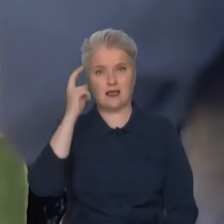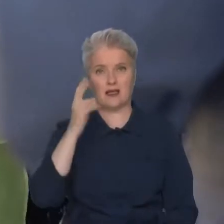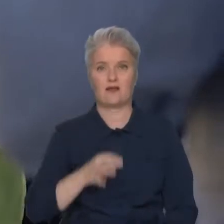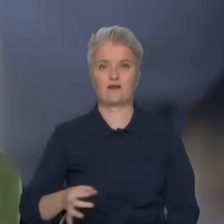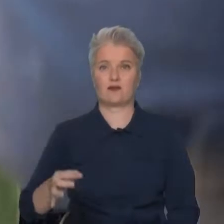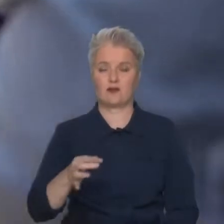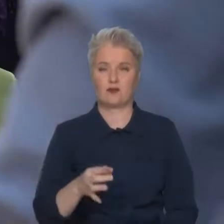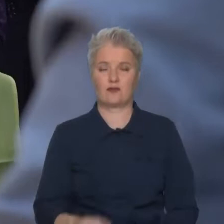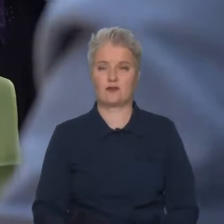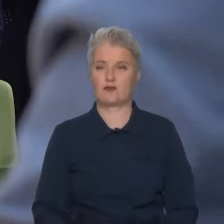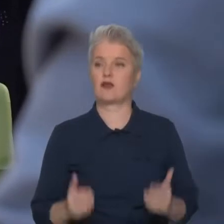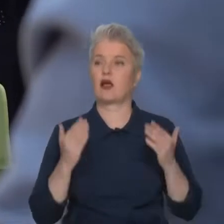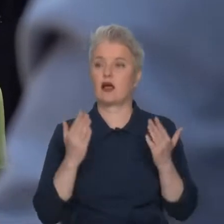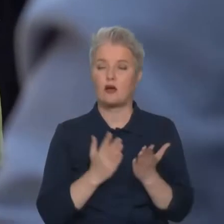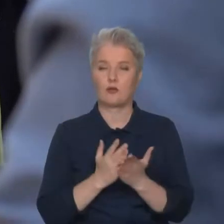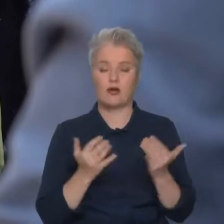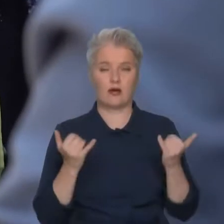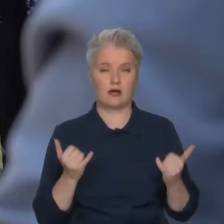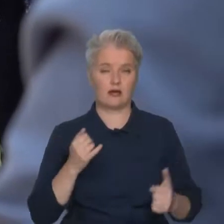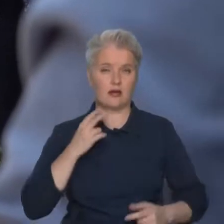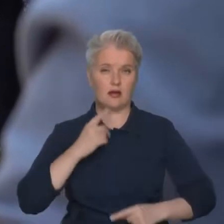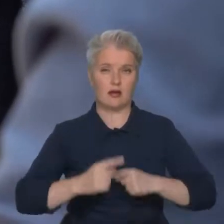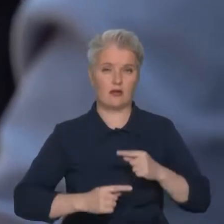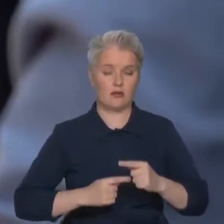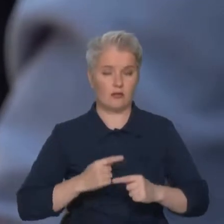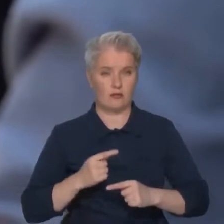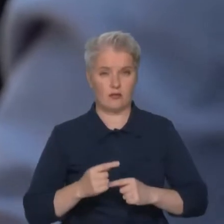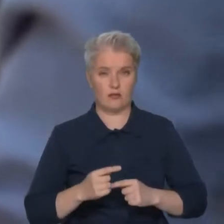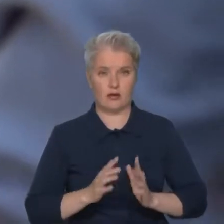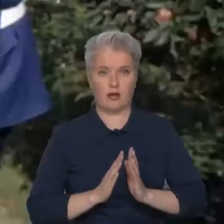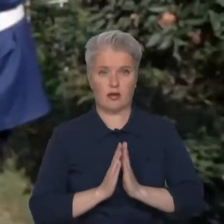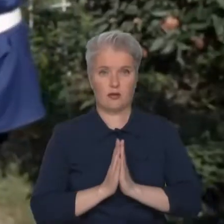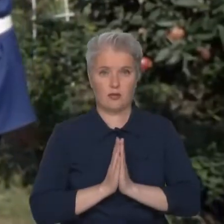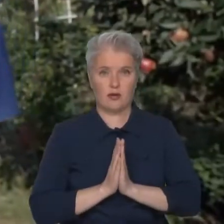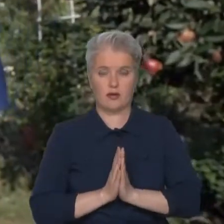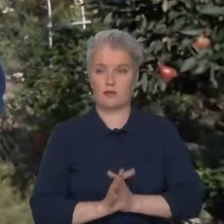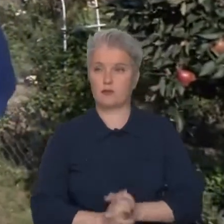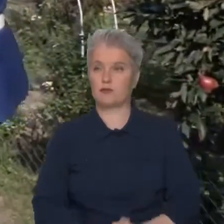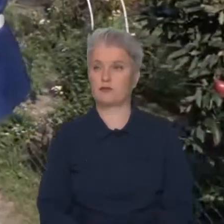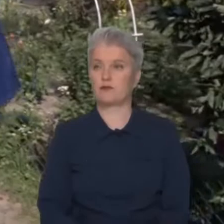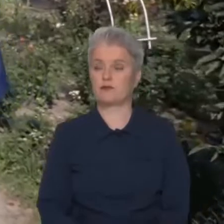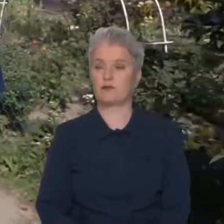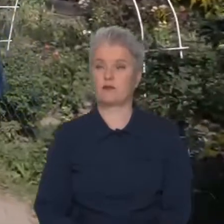нині повсякчас, і на віки віків, амінь.